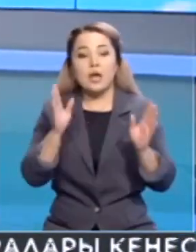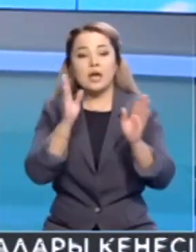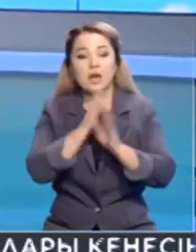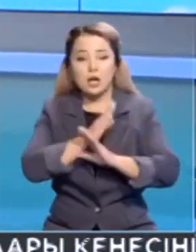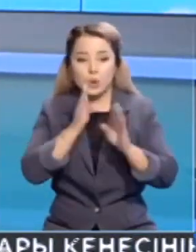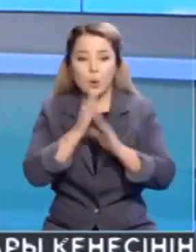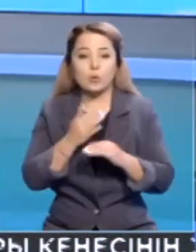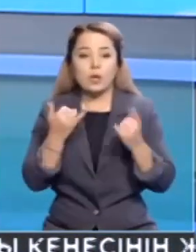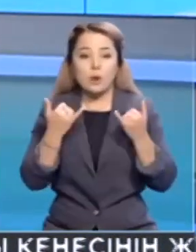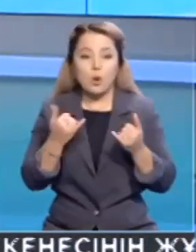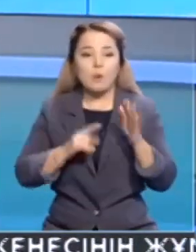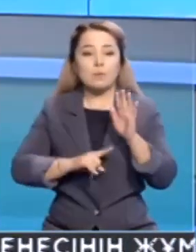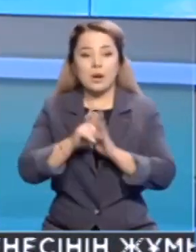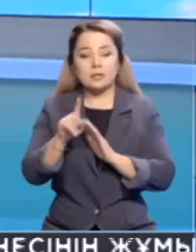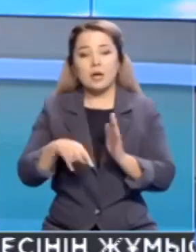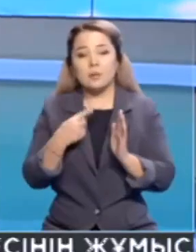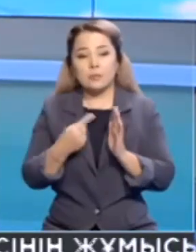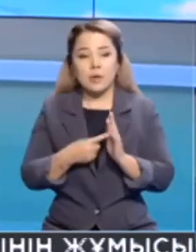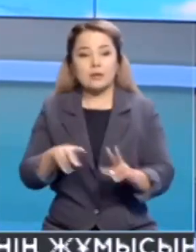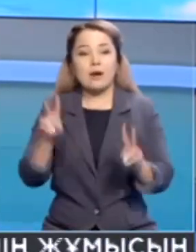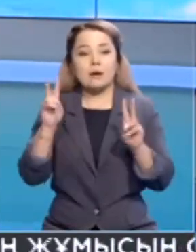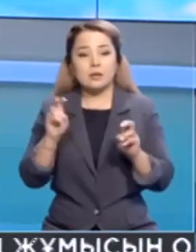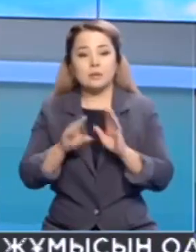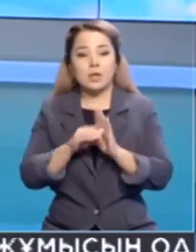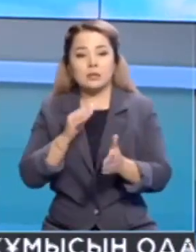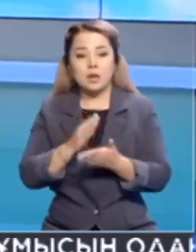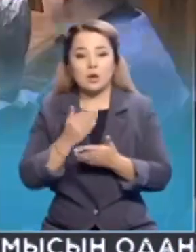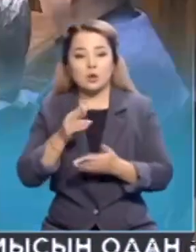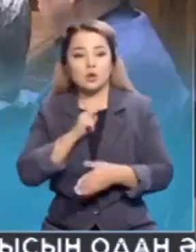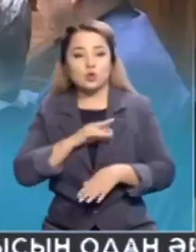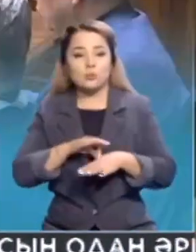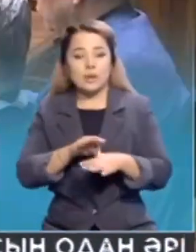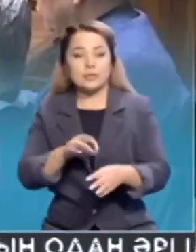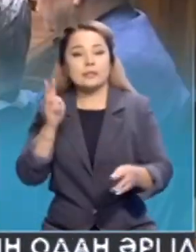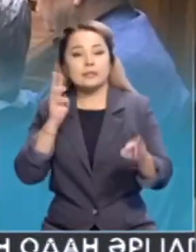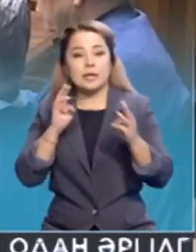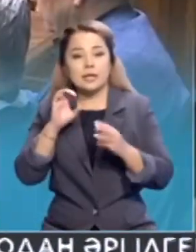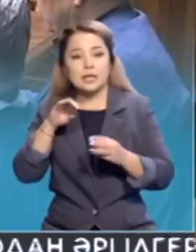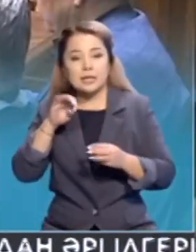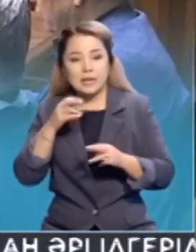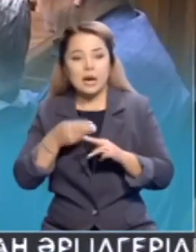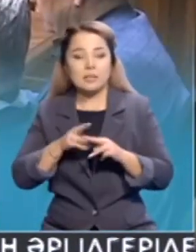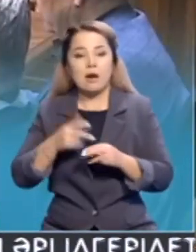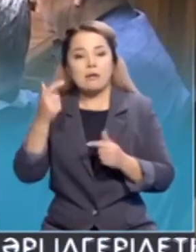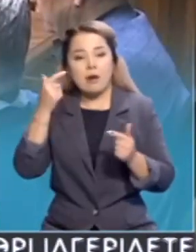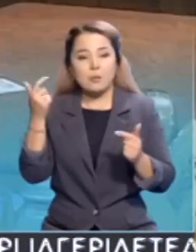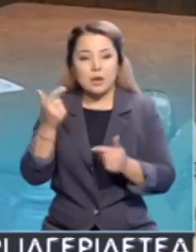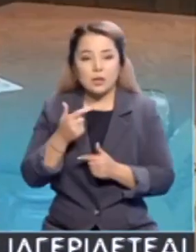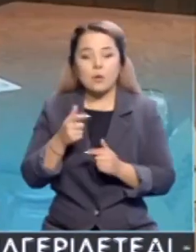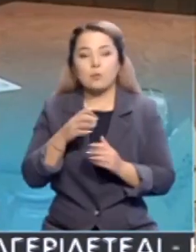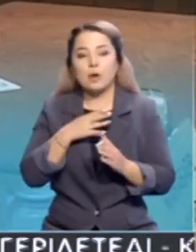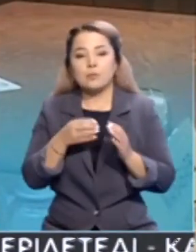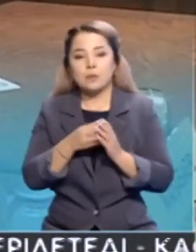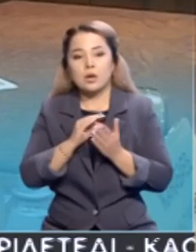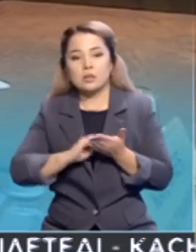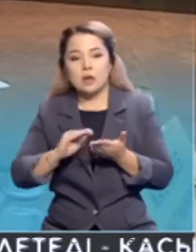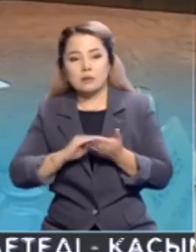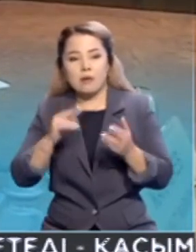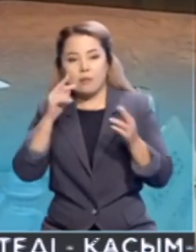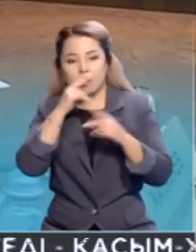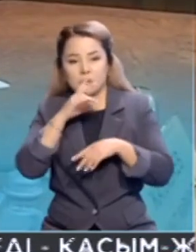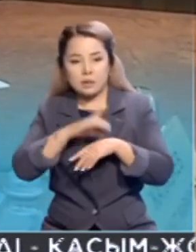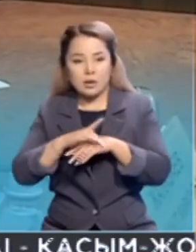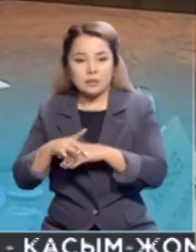экология бүгінгінің басты мәселесі тақырыбын таңдаған. Жұмыста стилистикалық, грамматикалық, пунктуациялық бірнеше қате